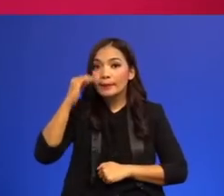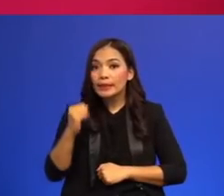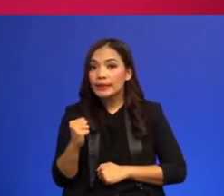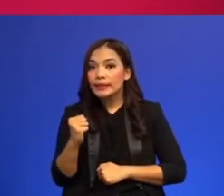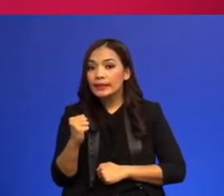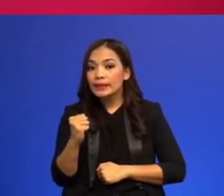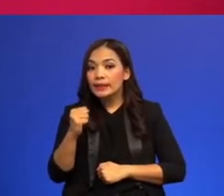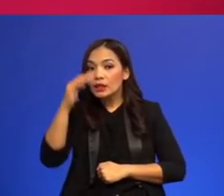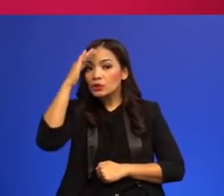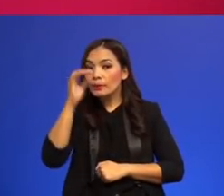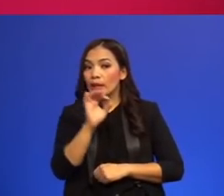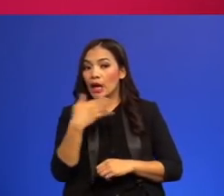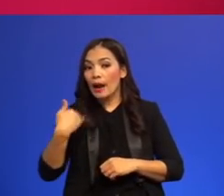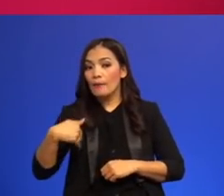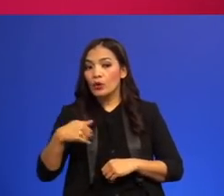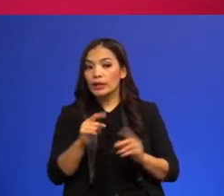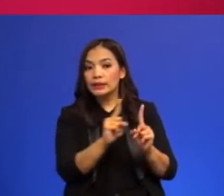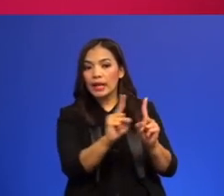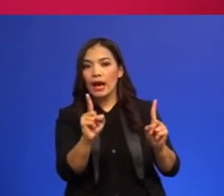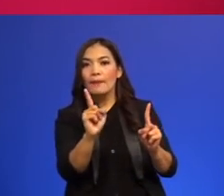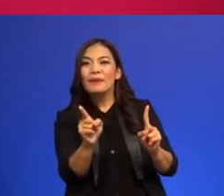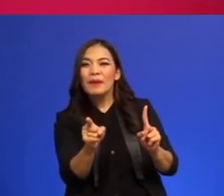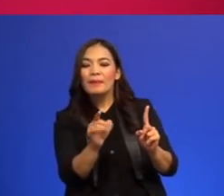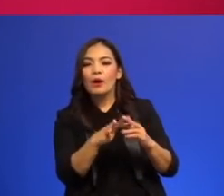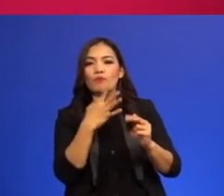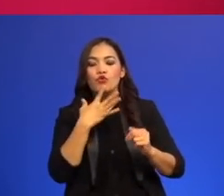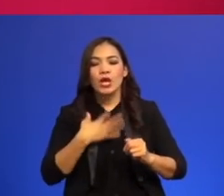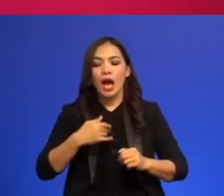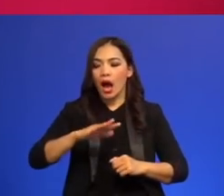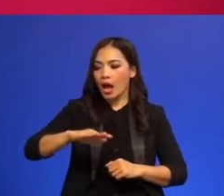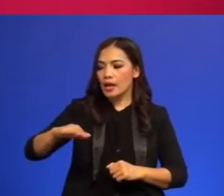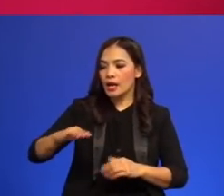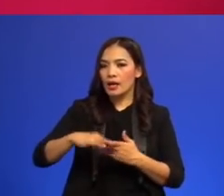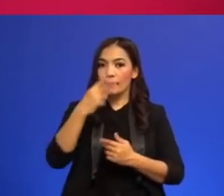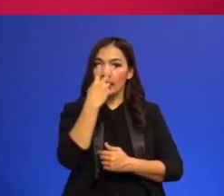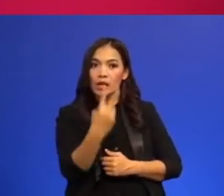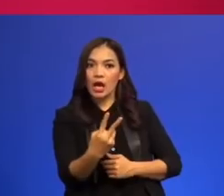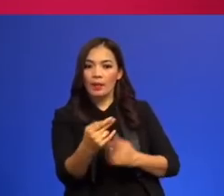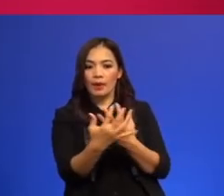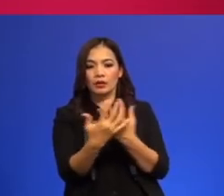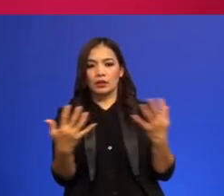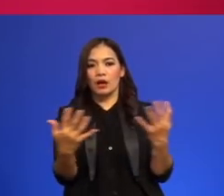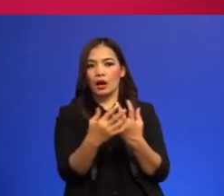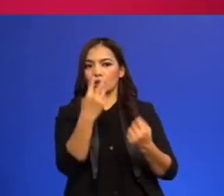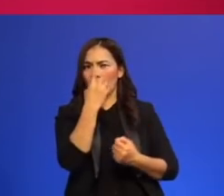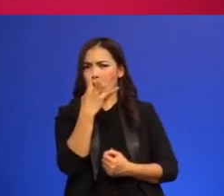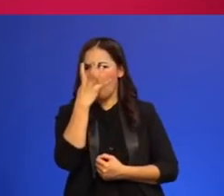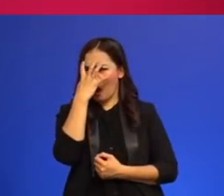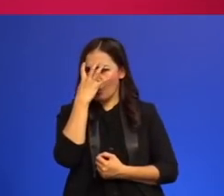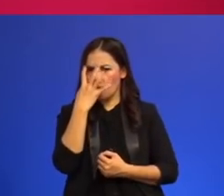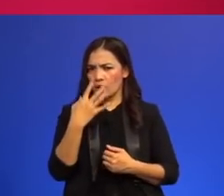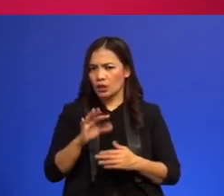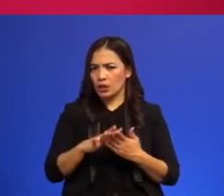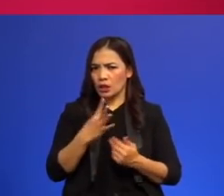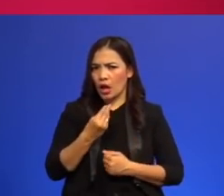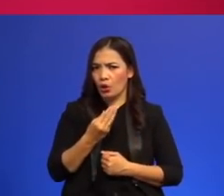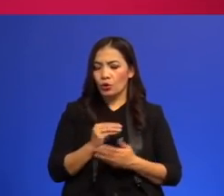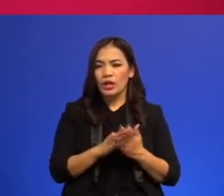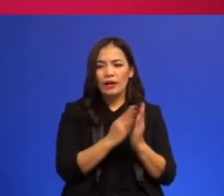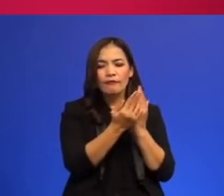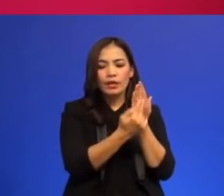Suami tidak mungkin cerai karena sudah punya anak-anak atau karena pandangan masyarakat atau karena takut